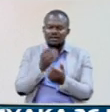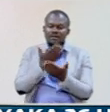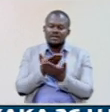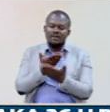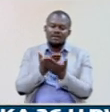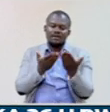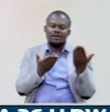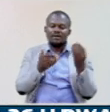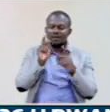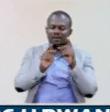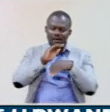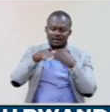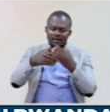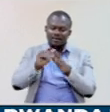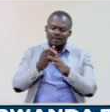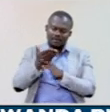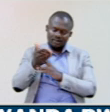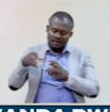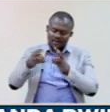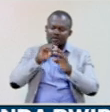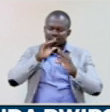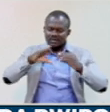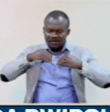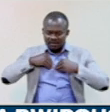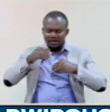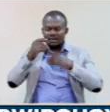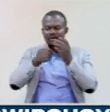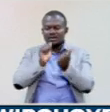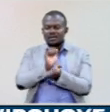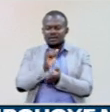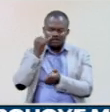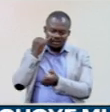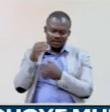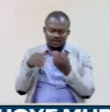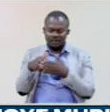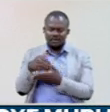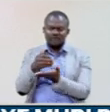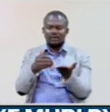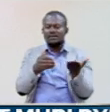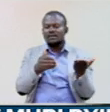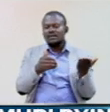ibisabwa baca mu nzira zitemewe, ibihano bikomeye